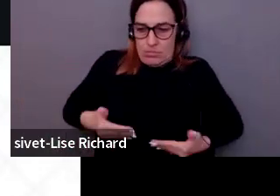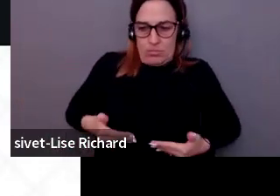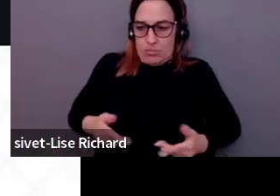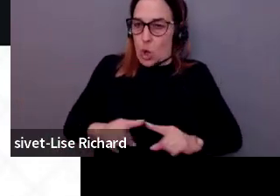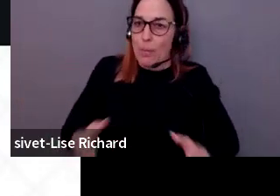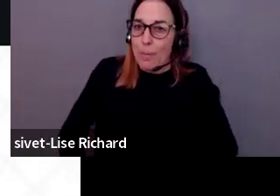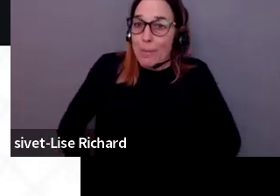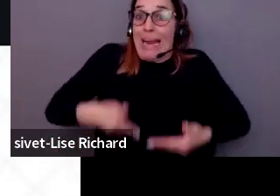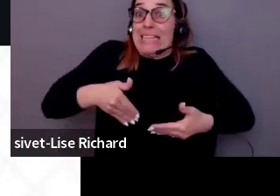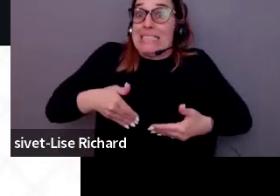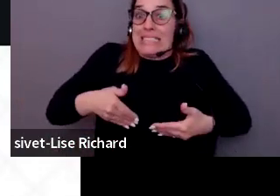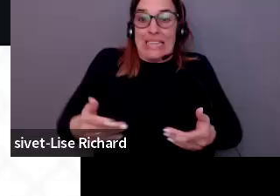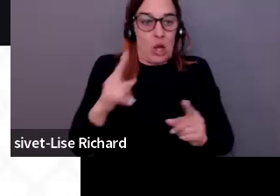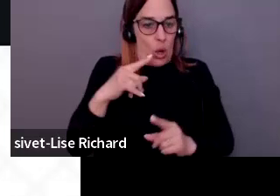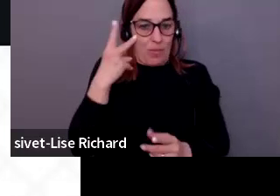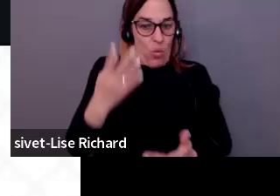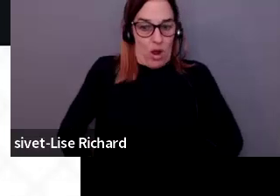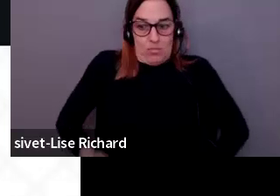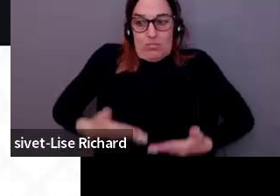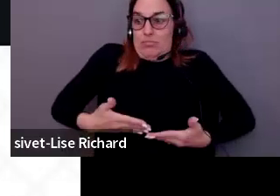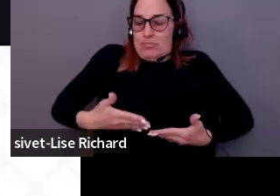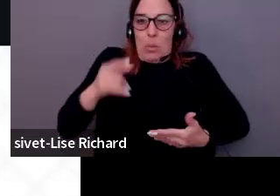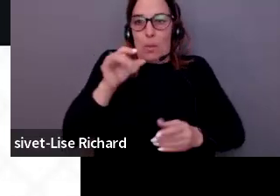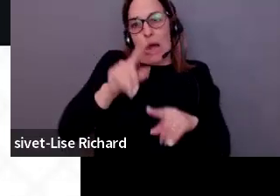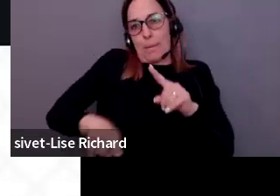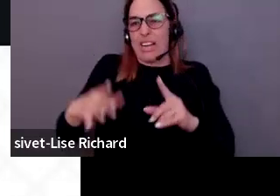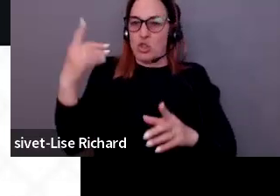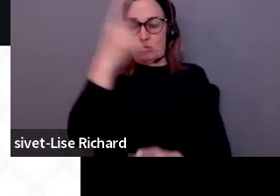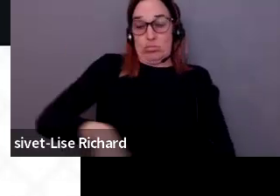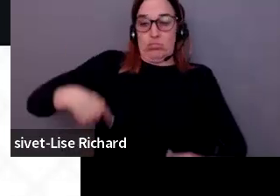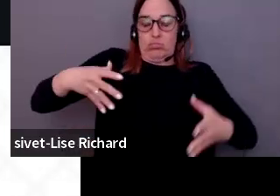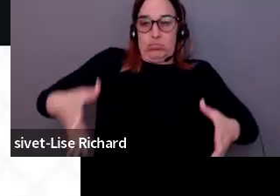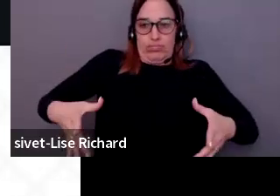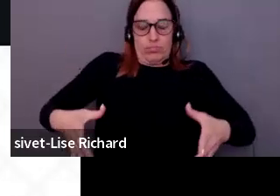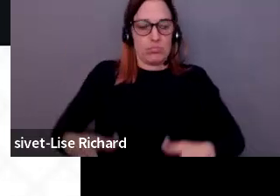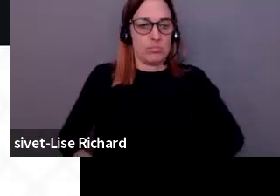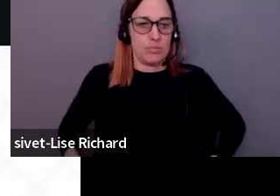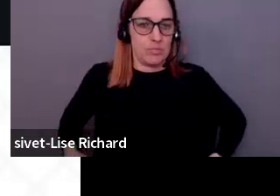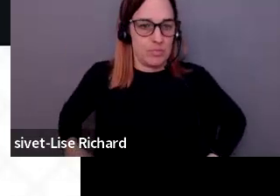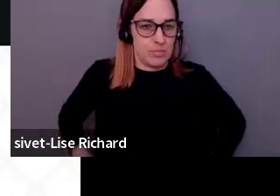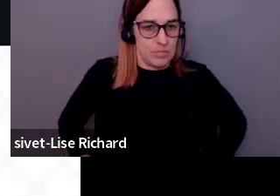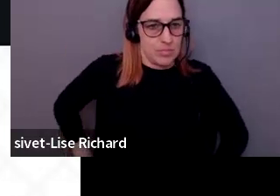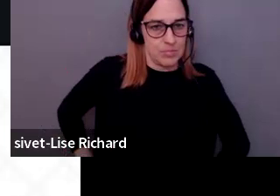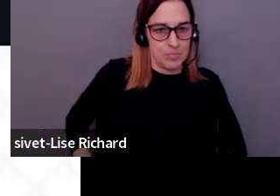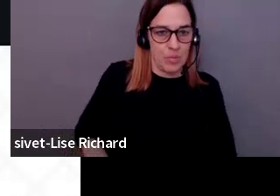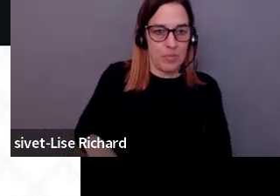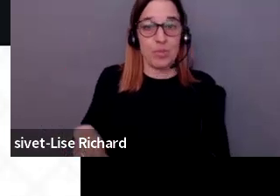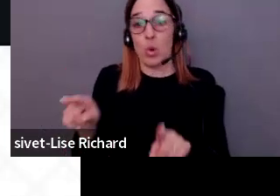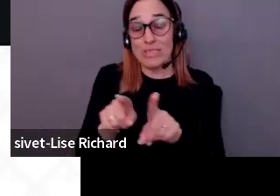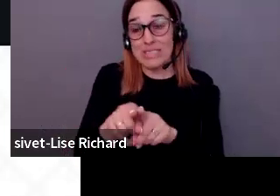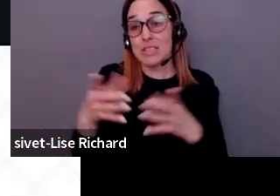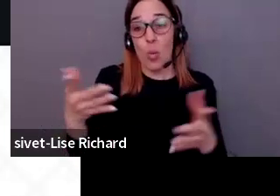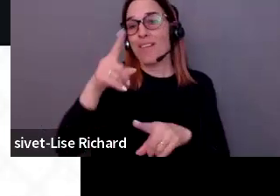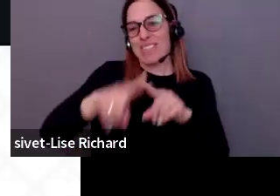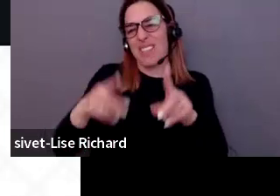puis de le mettre en hauteur, notre look. On va tout voir ça après. Ce qu'il faut éviter, comme je disais, des coupes qui